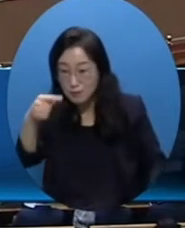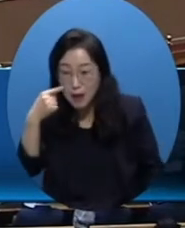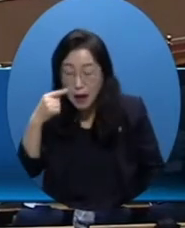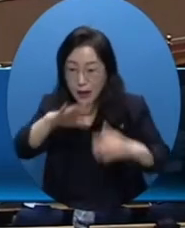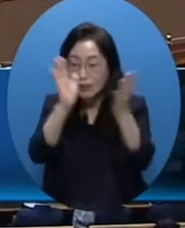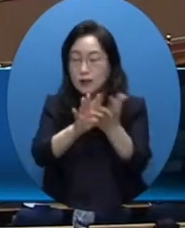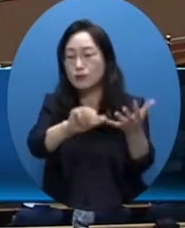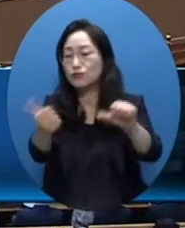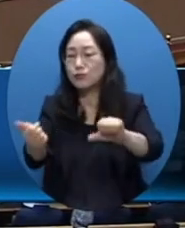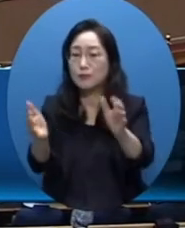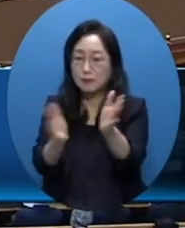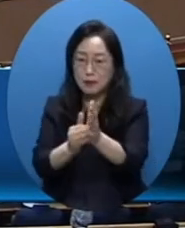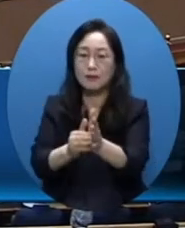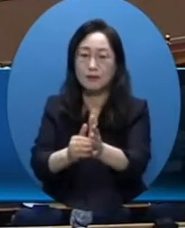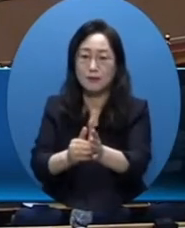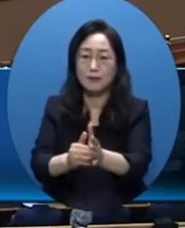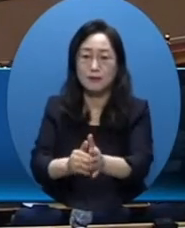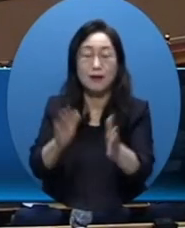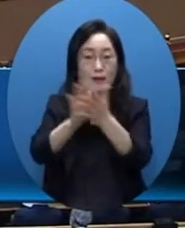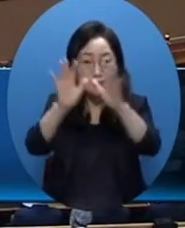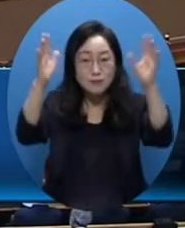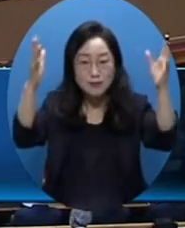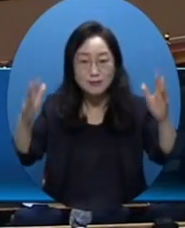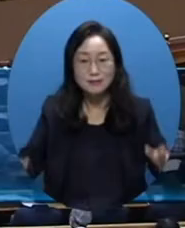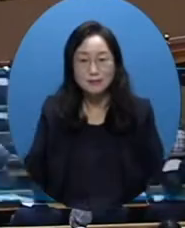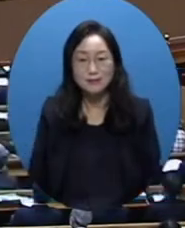송장이 되었더라. 할렐루야!